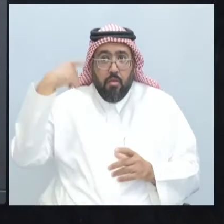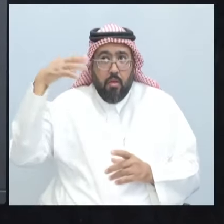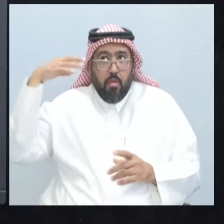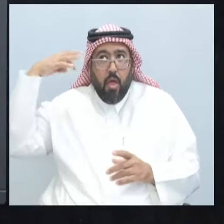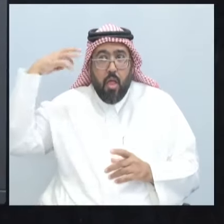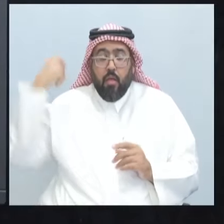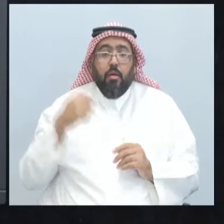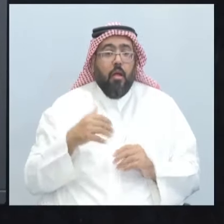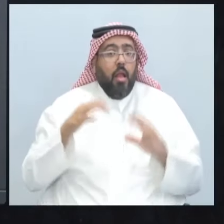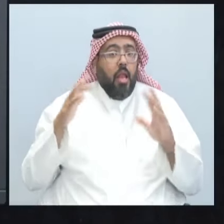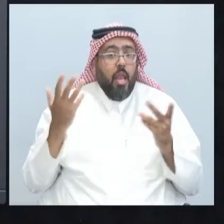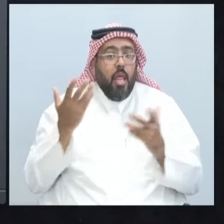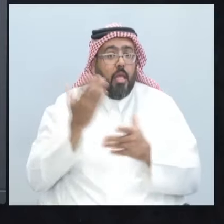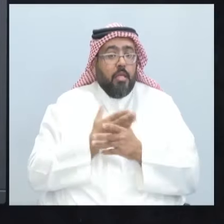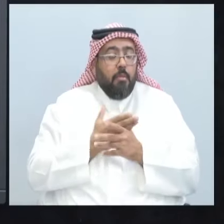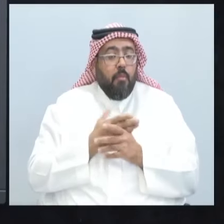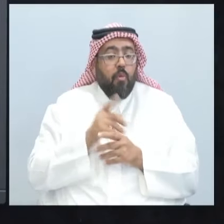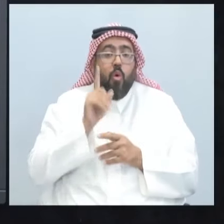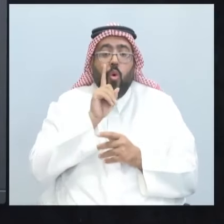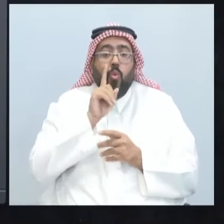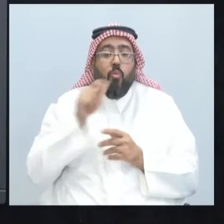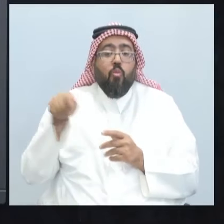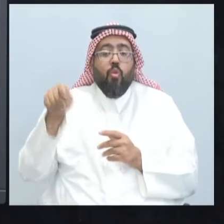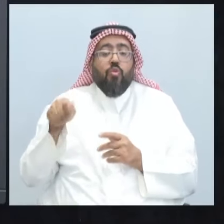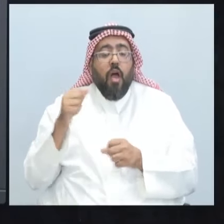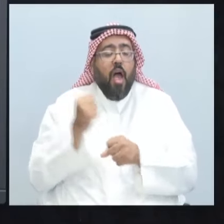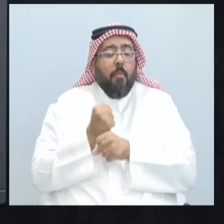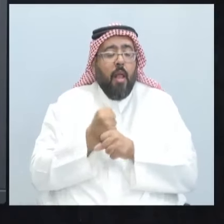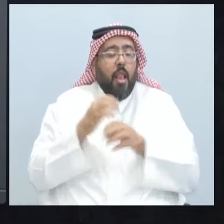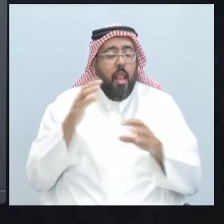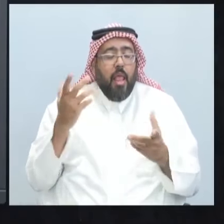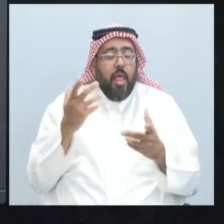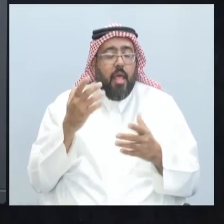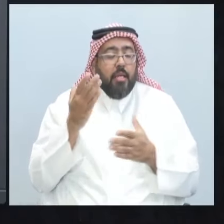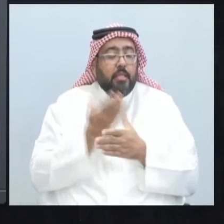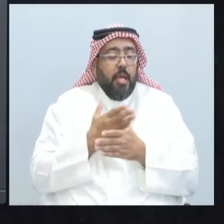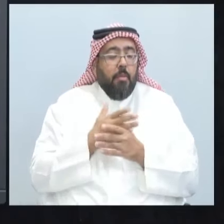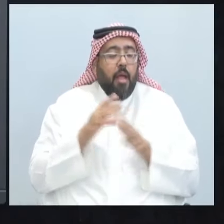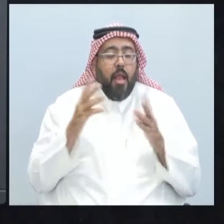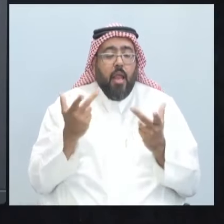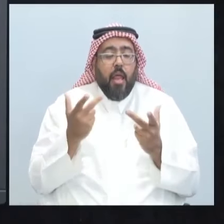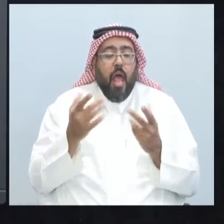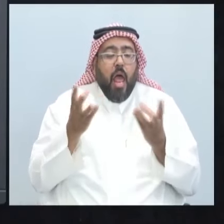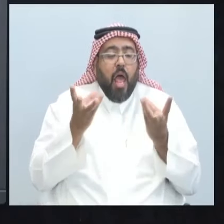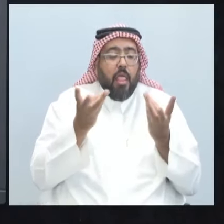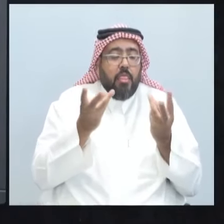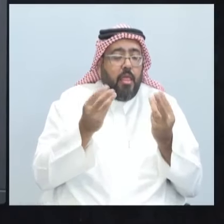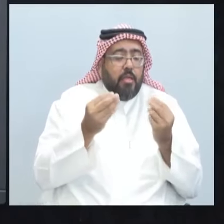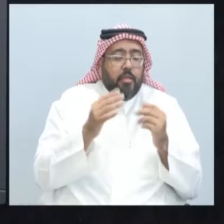لماذا فعلت ام موسى هذا وماذا كان السبب وما هي